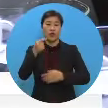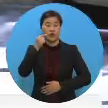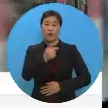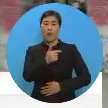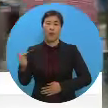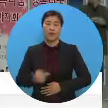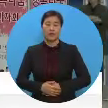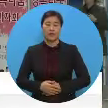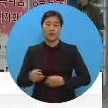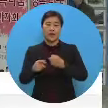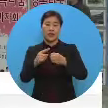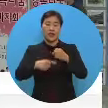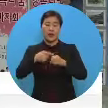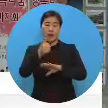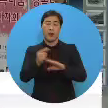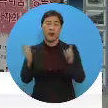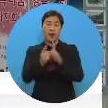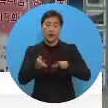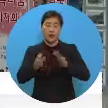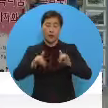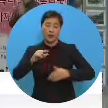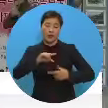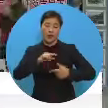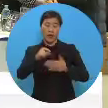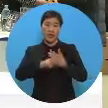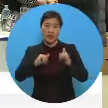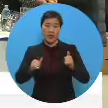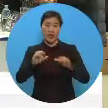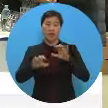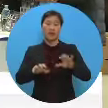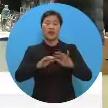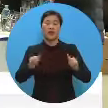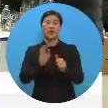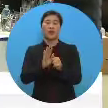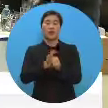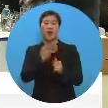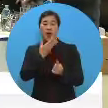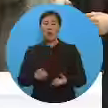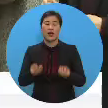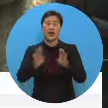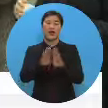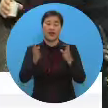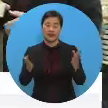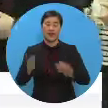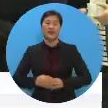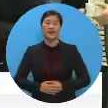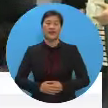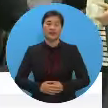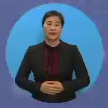있습니다. 연말연시를 앞두고 전남 도민 명예기자들이 이웃돕기 행복나눔 바자회를 열어 미담이 되고